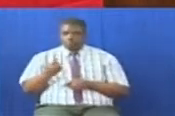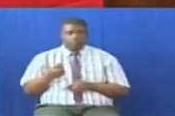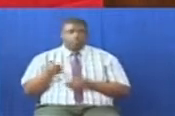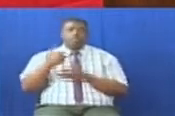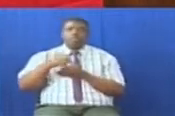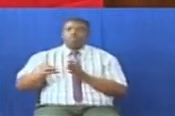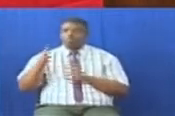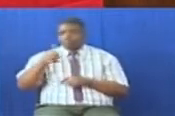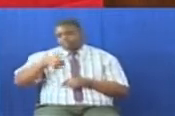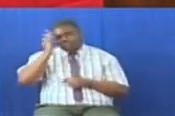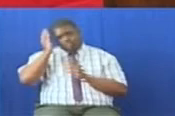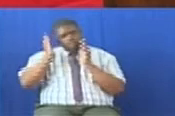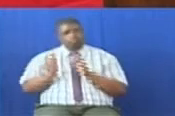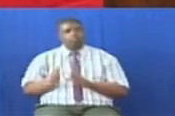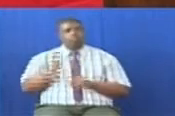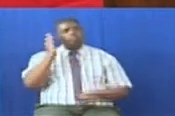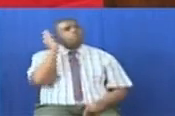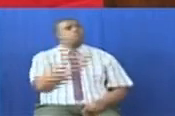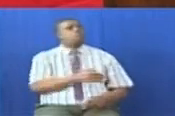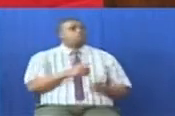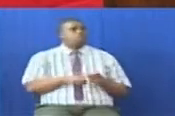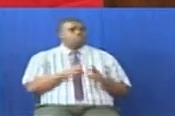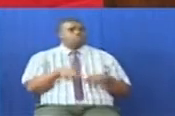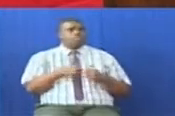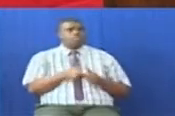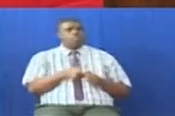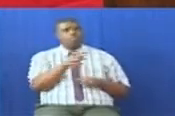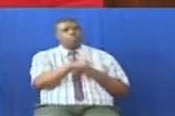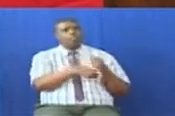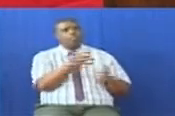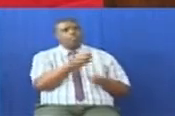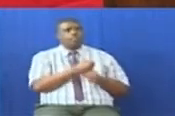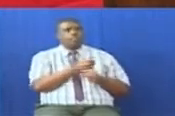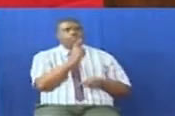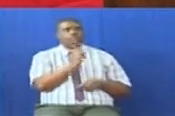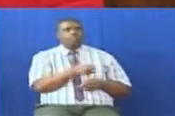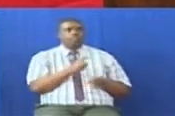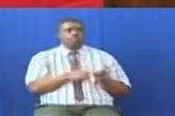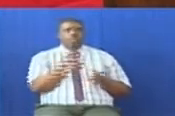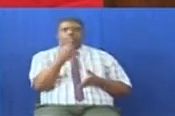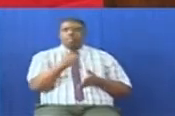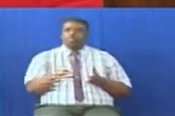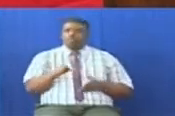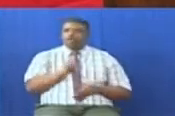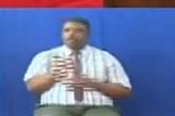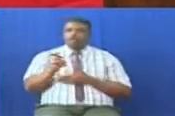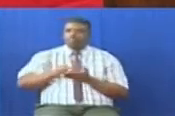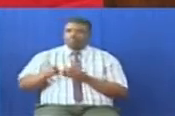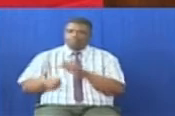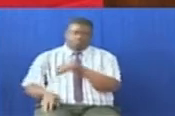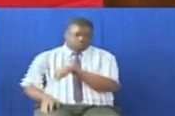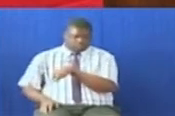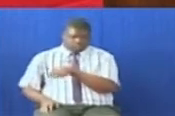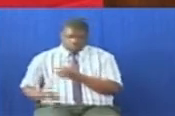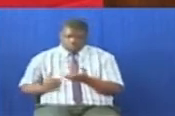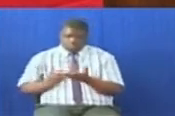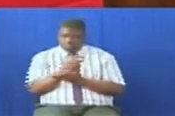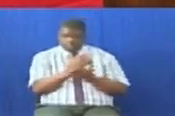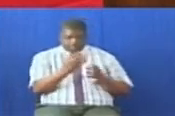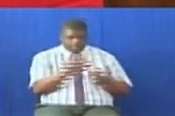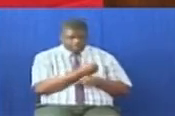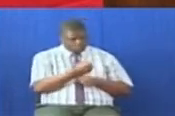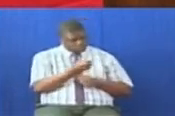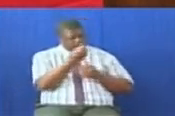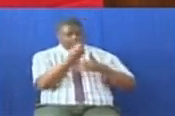na serikali kuu moja kwa moja, lakini kuna watumishi ambao bado wanalipwa na halmashauri kupitia mapato yao ya